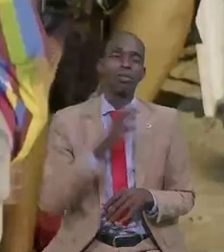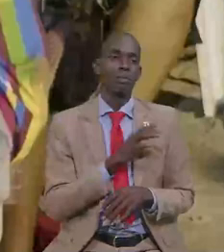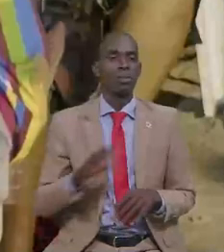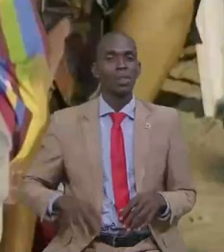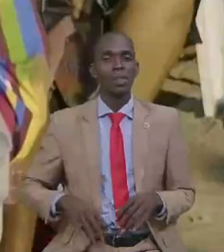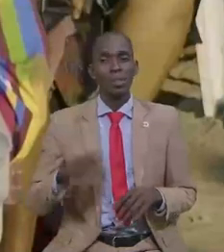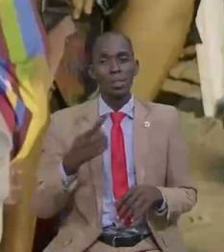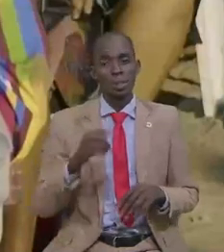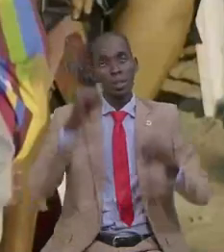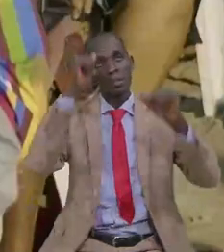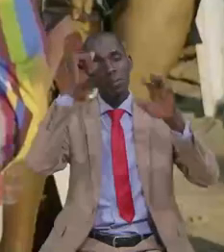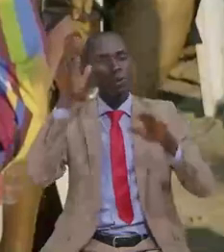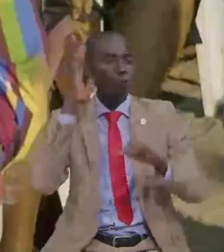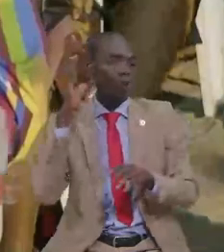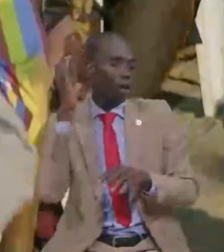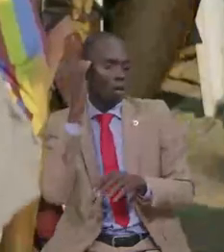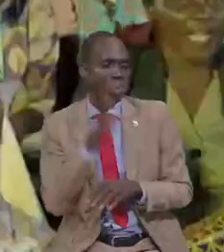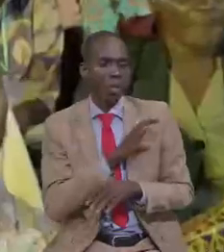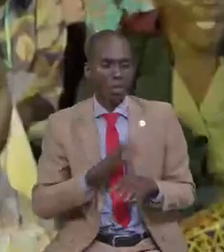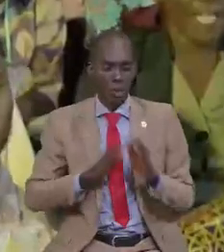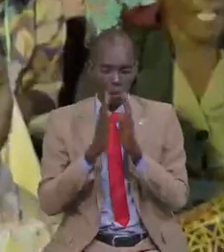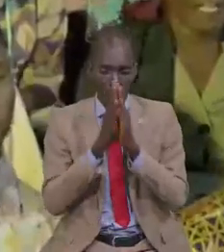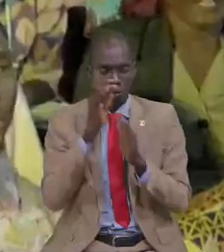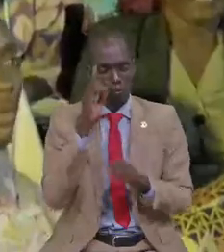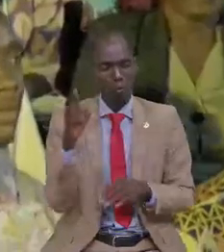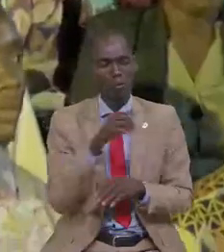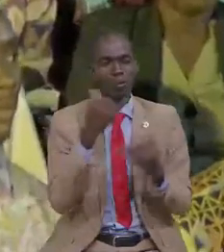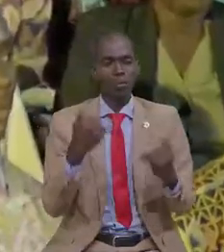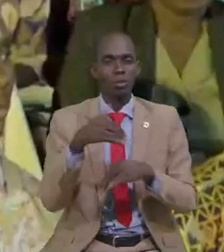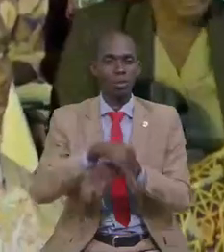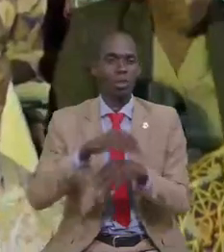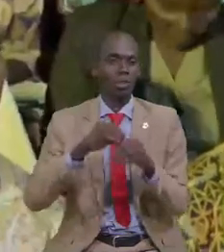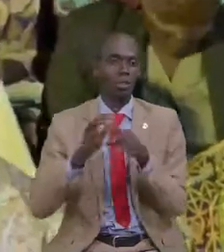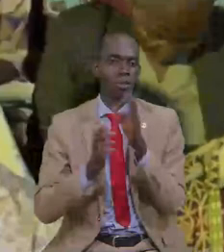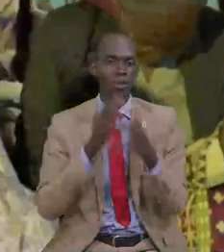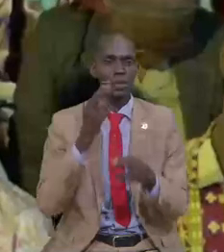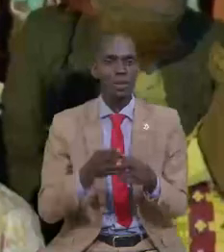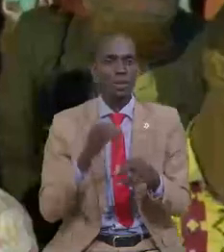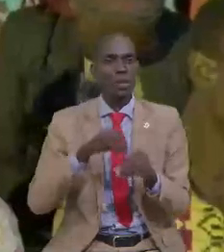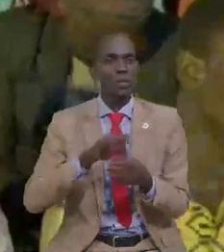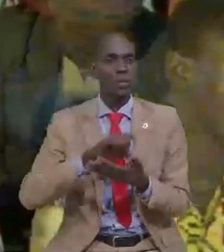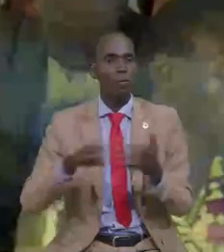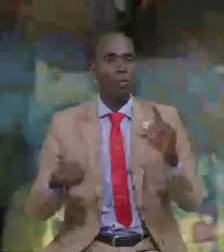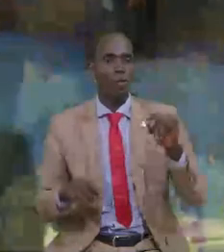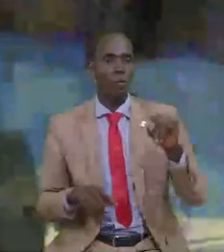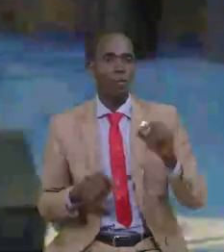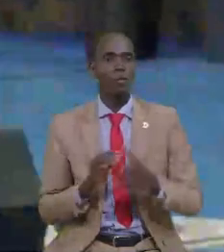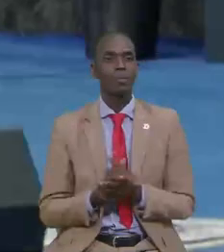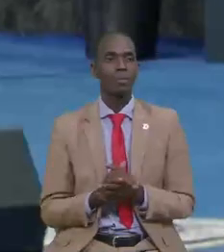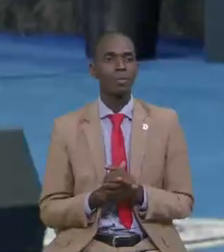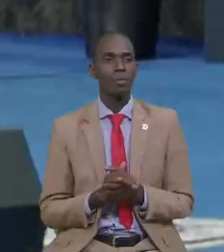fais-le pour lui. Et chaque fois, le Père exauce Jésus. Il va exaucer Jésus en ta